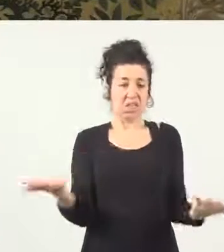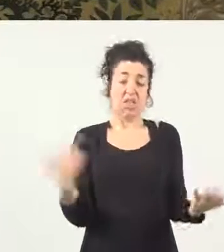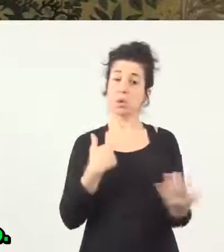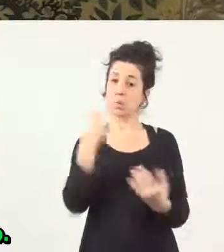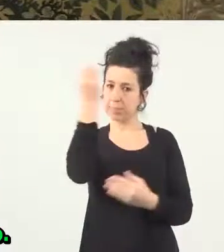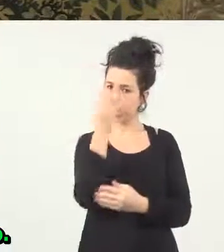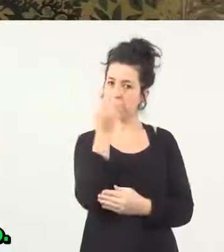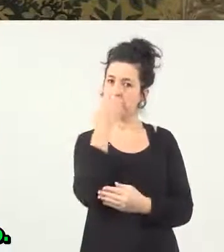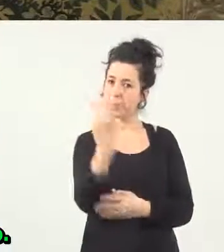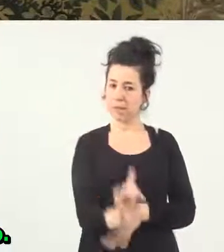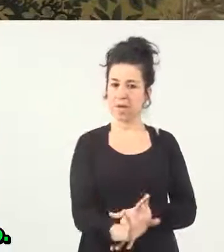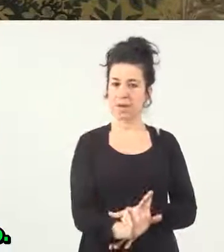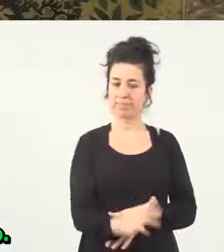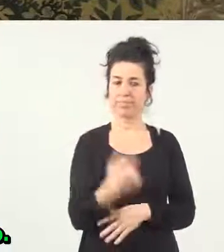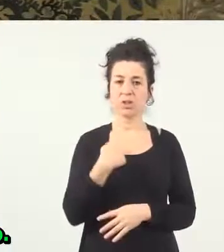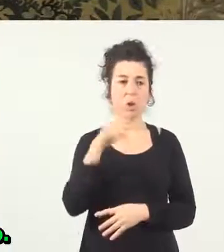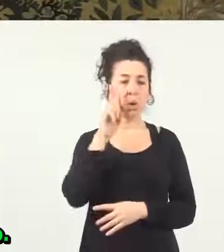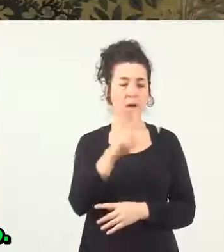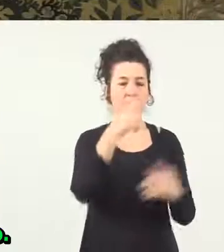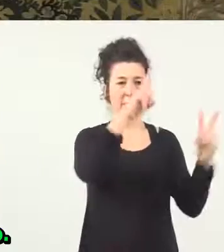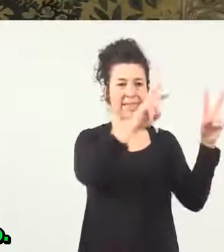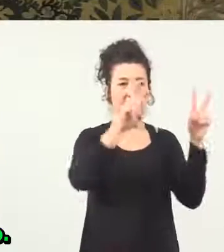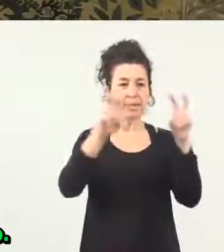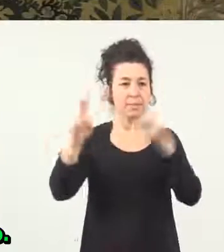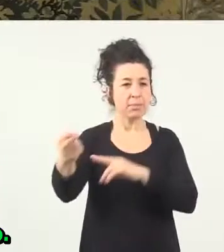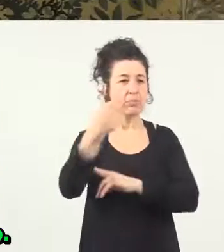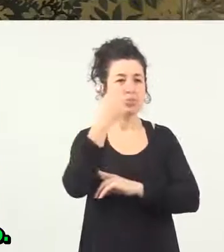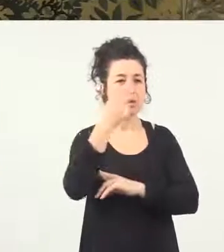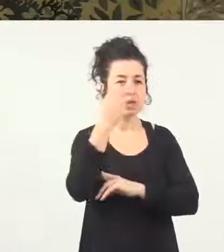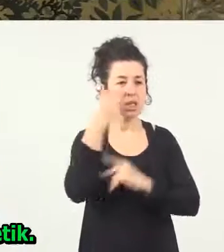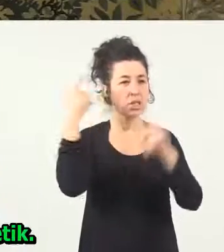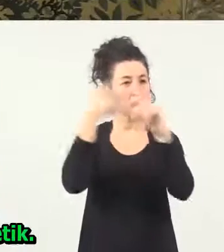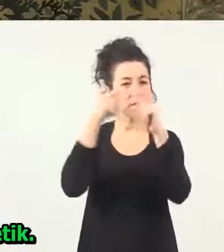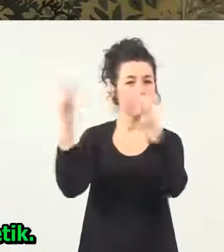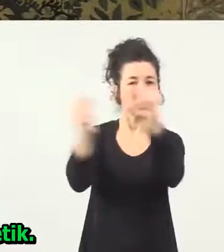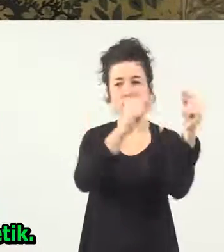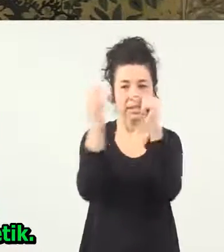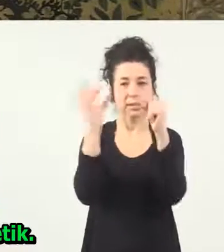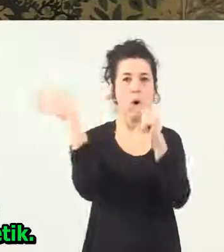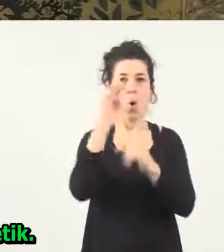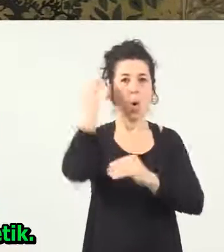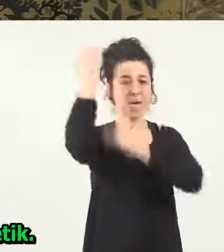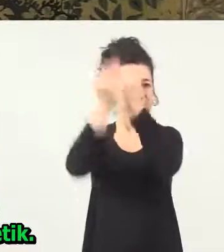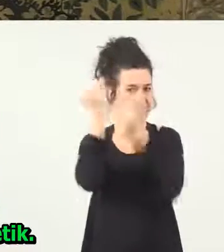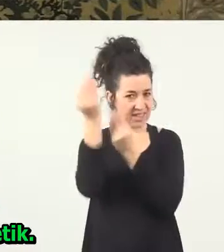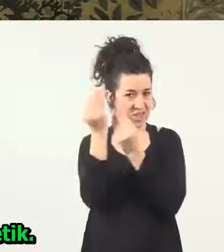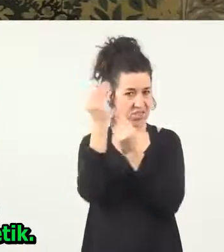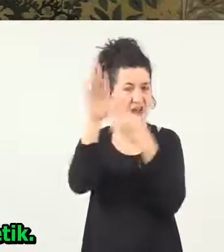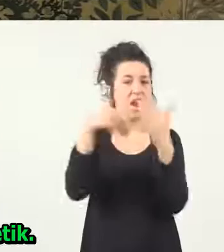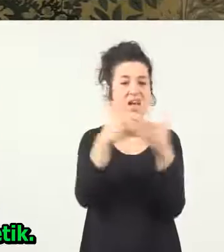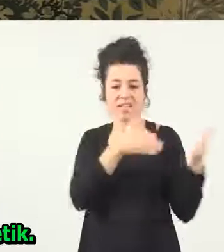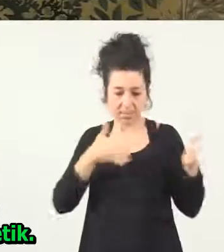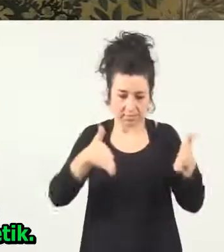ez dut ikusten, ez da, nik ikusten ditut hor gai asko oso interesgarriak eztabaidatzeko edo behintzat pentsatzeko noraino gauden